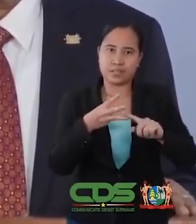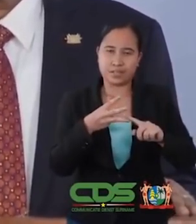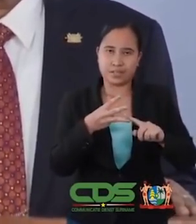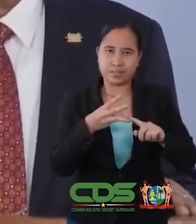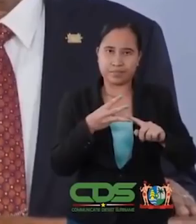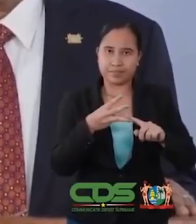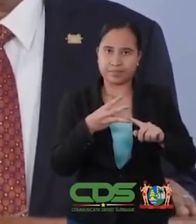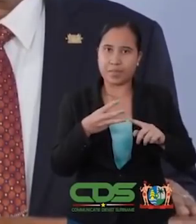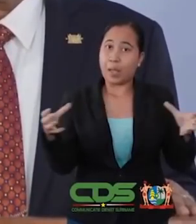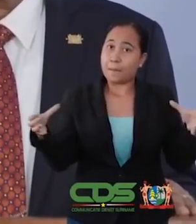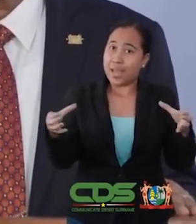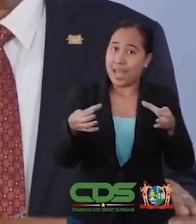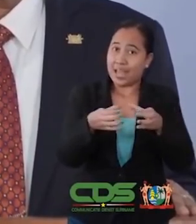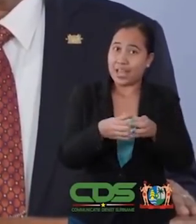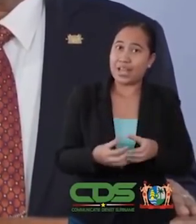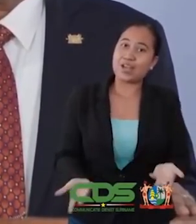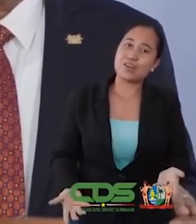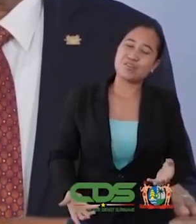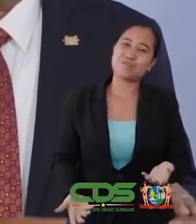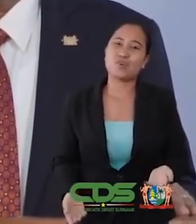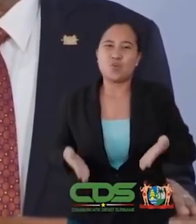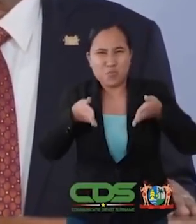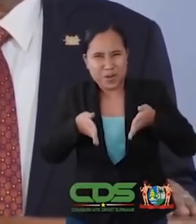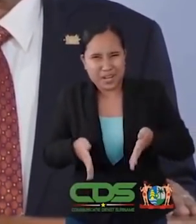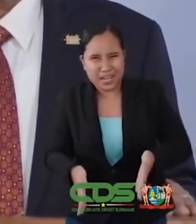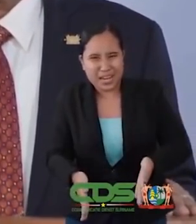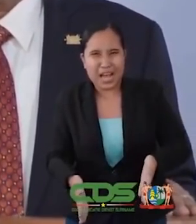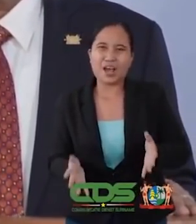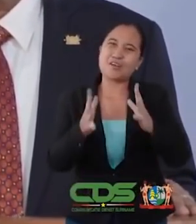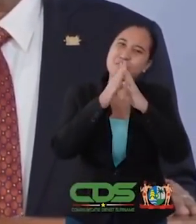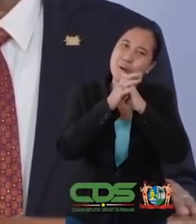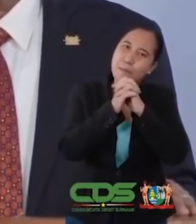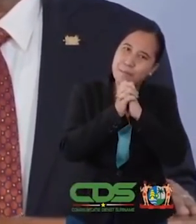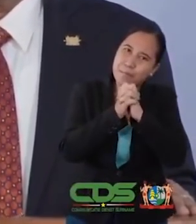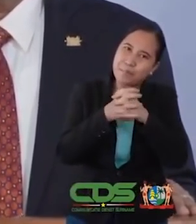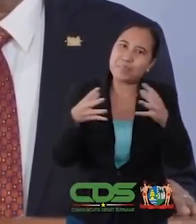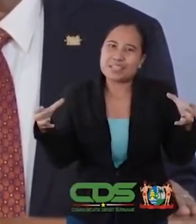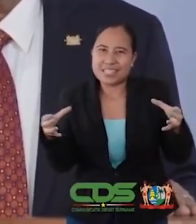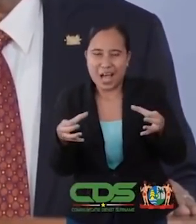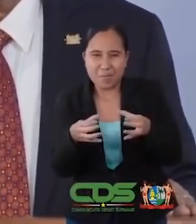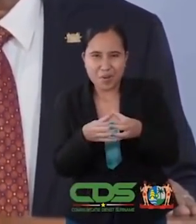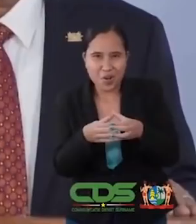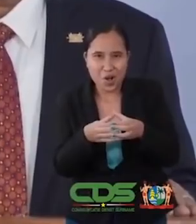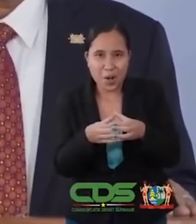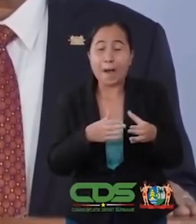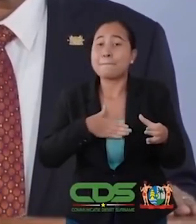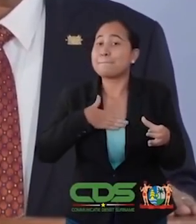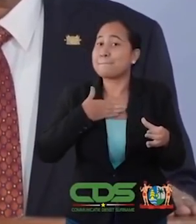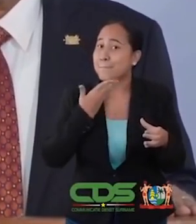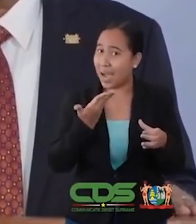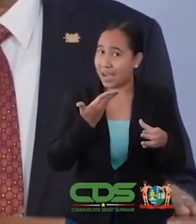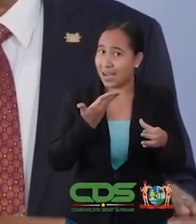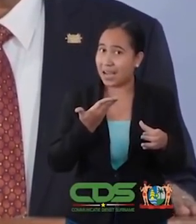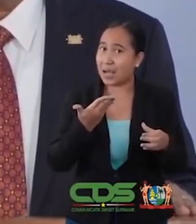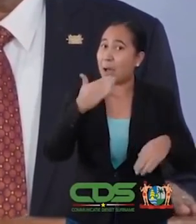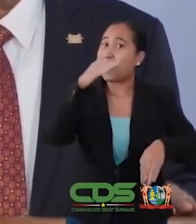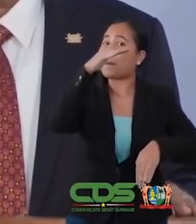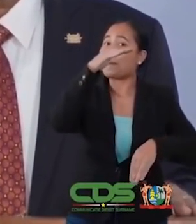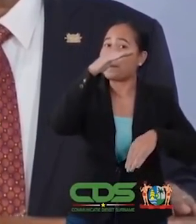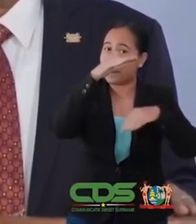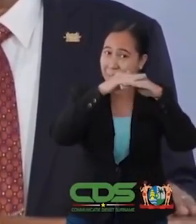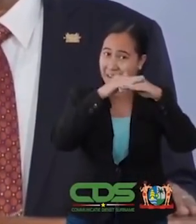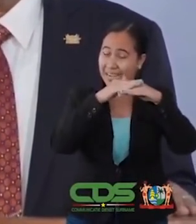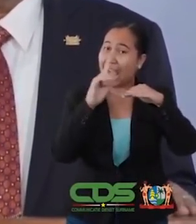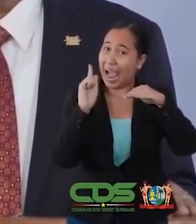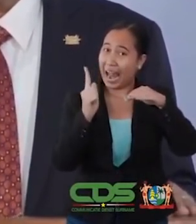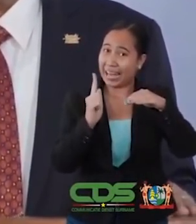3. Bijeenkomsten voor rouwzittingen, uitvaarten en religieuze bijeenkomsten zijn toegestaan